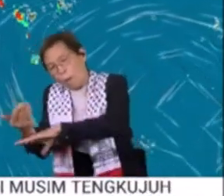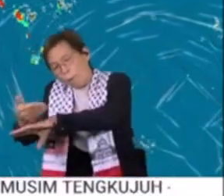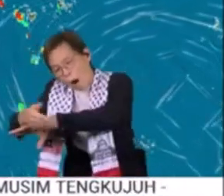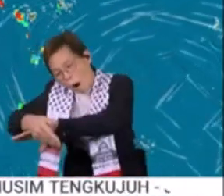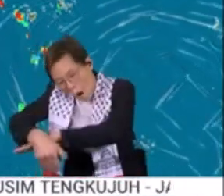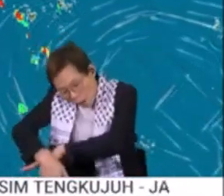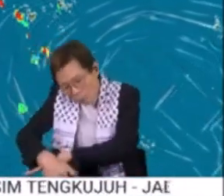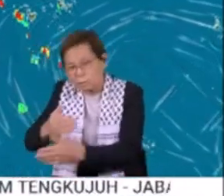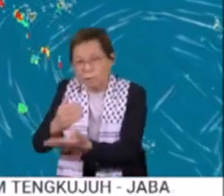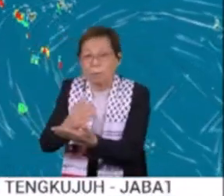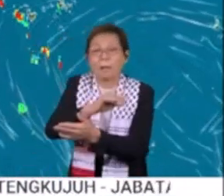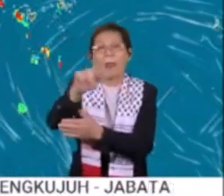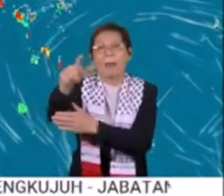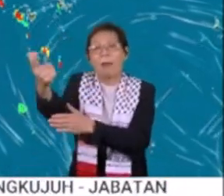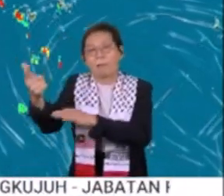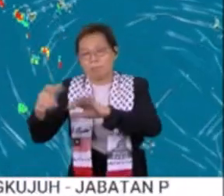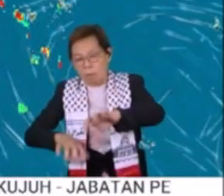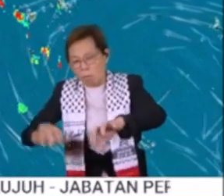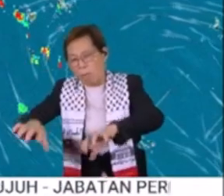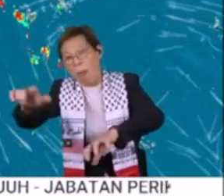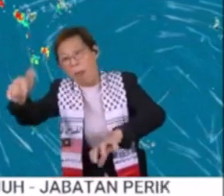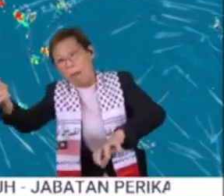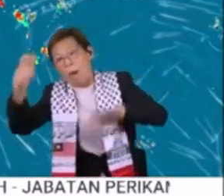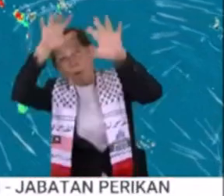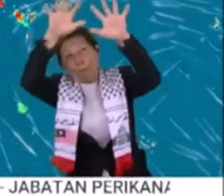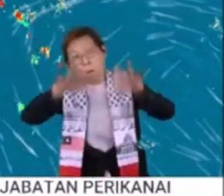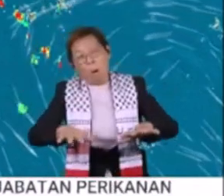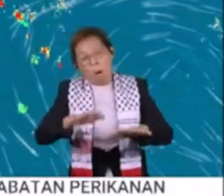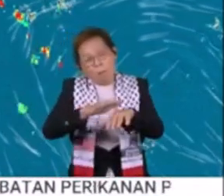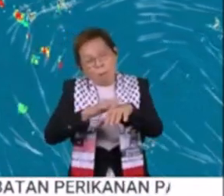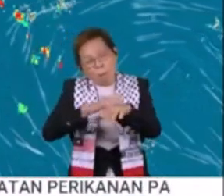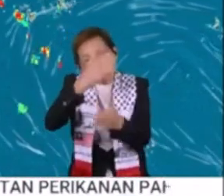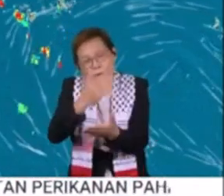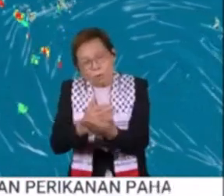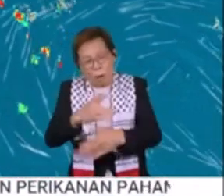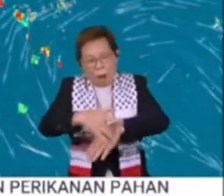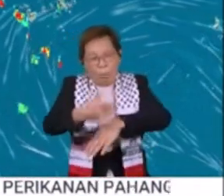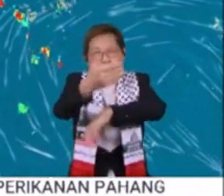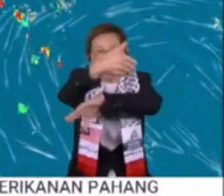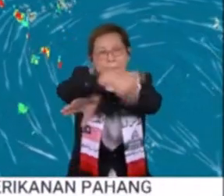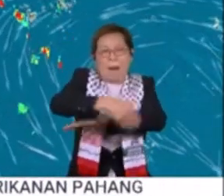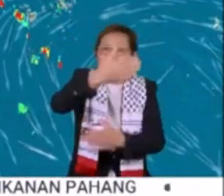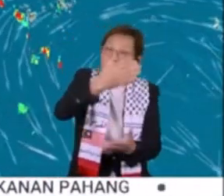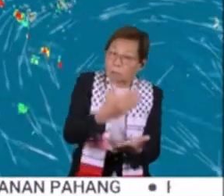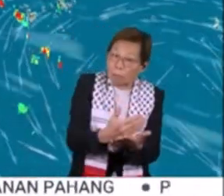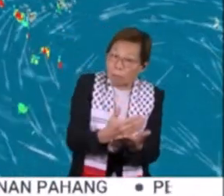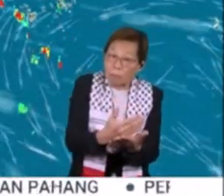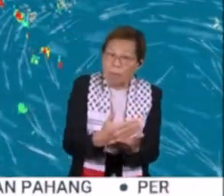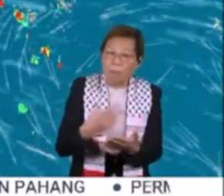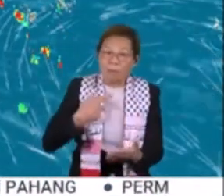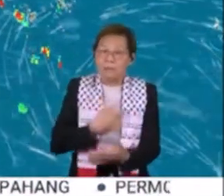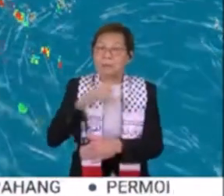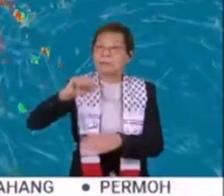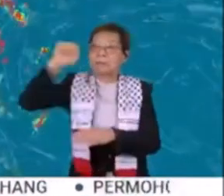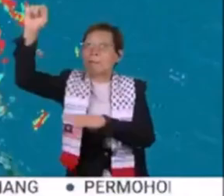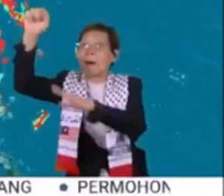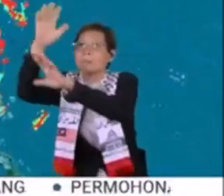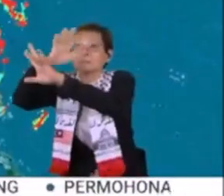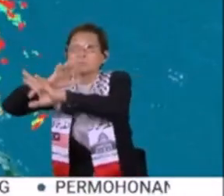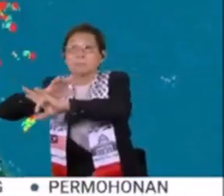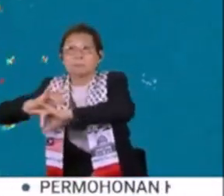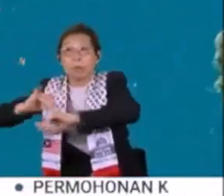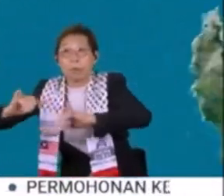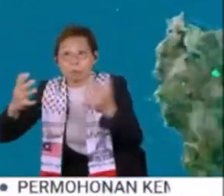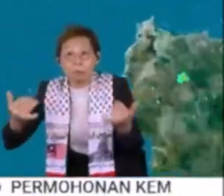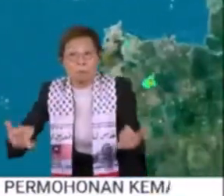nanti. Manakala di lain-lain kawasan, keadaan cuaca lembap ini jangka akan beransur reda pada awal malam. Seterusnya pula di Sabah dan